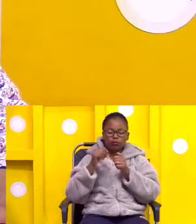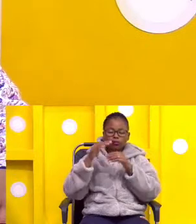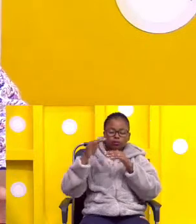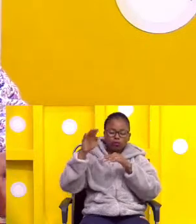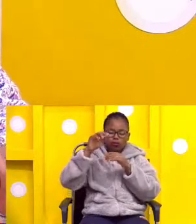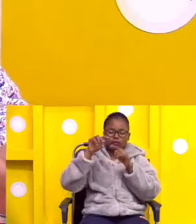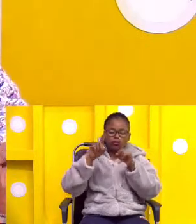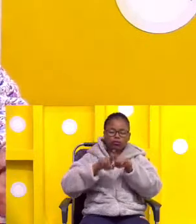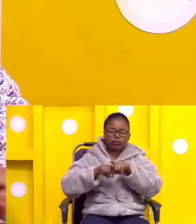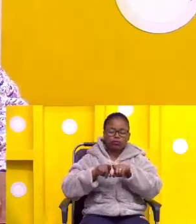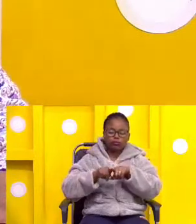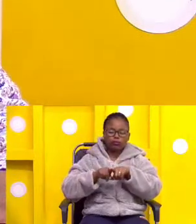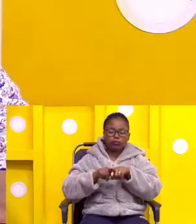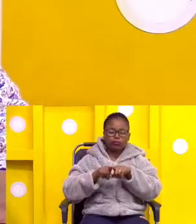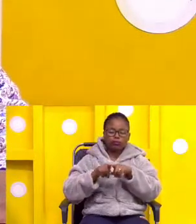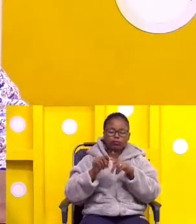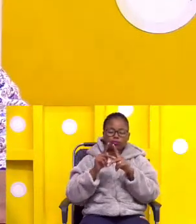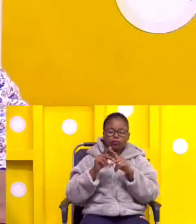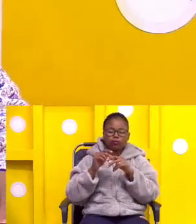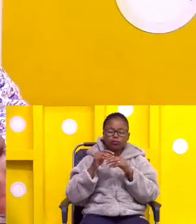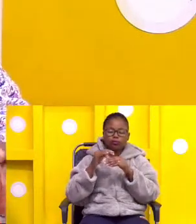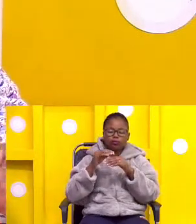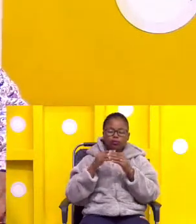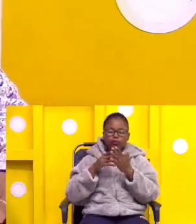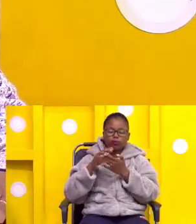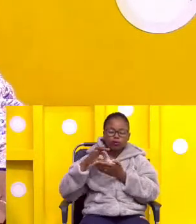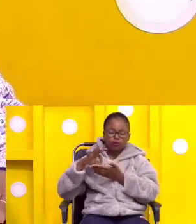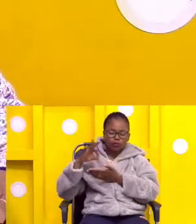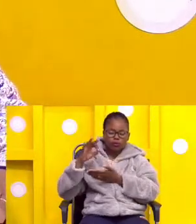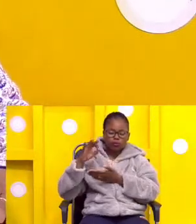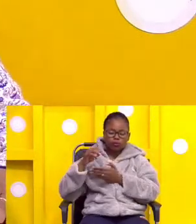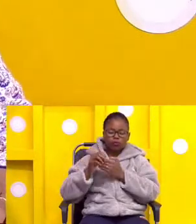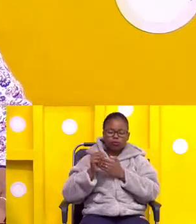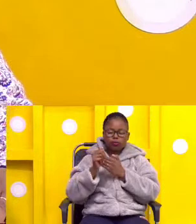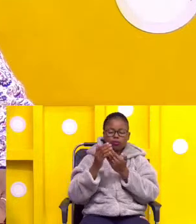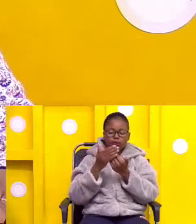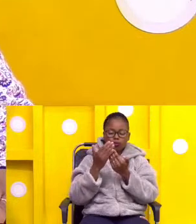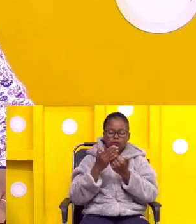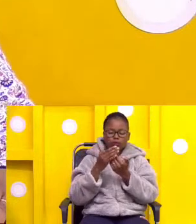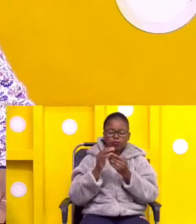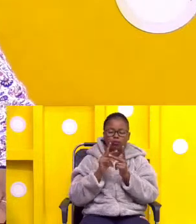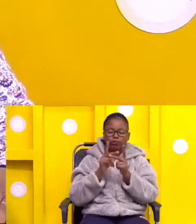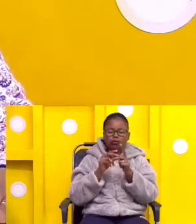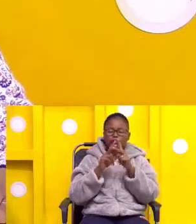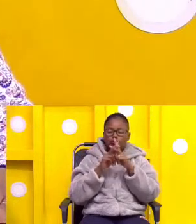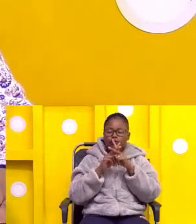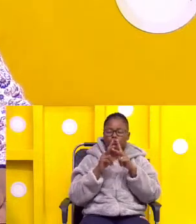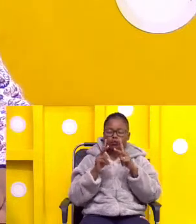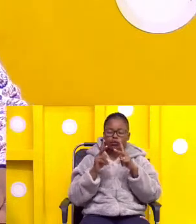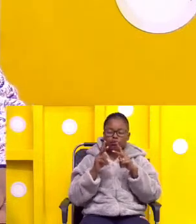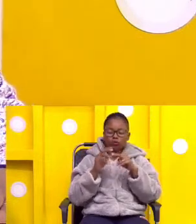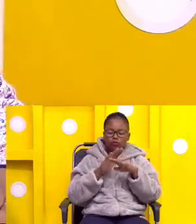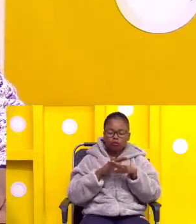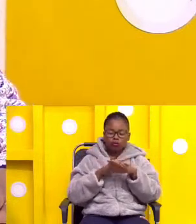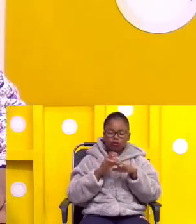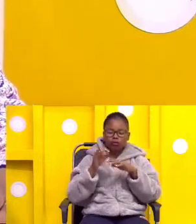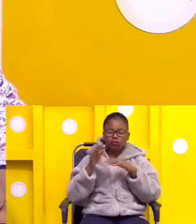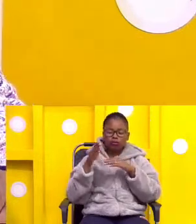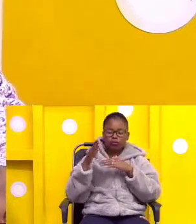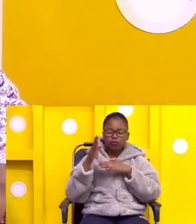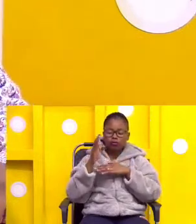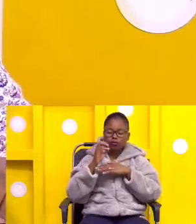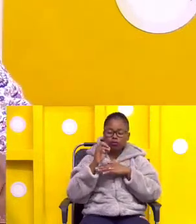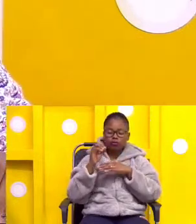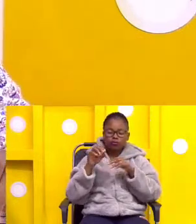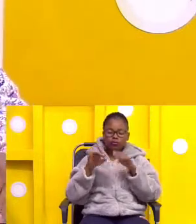iguro. Damadhe liya roho mudheru wa gai, amaleithie, amatukata na amamenyerere. Na niwe gai neno tugino wa Jesu